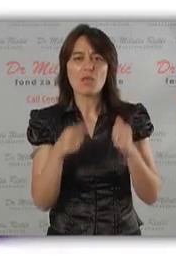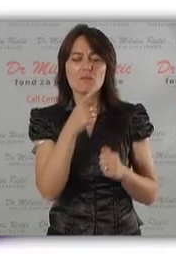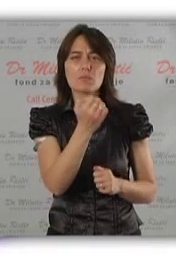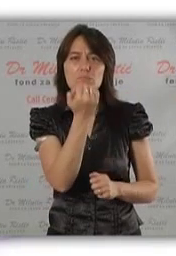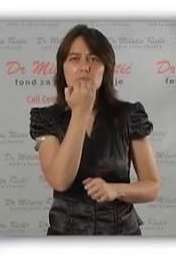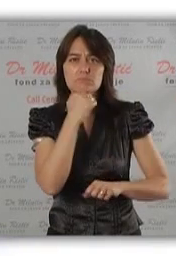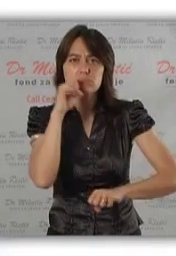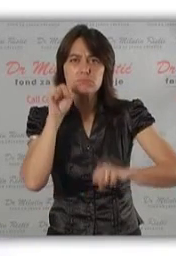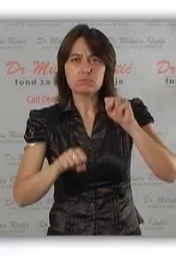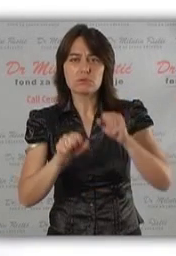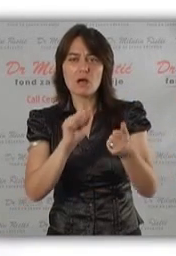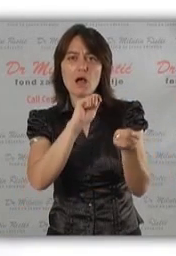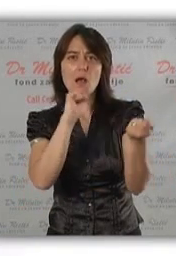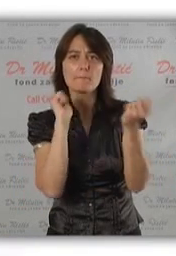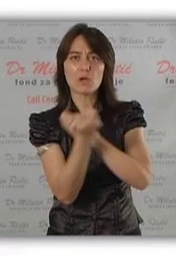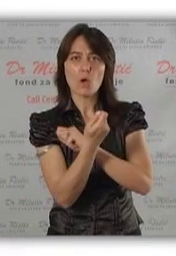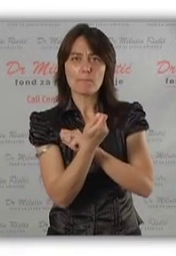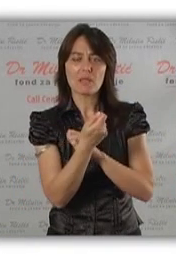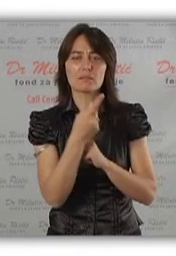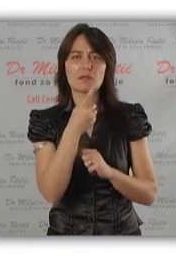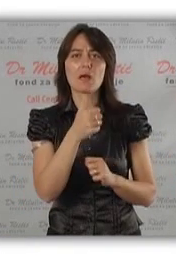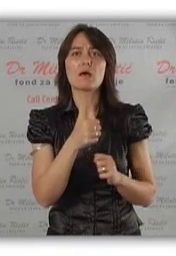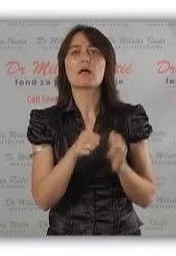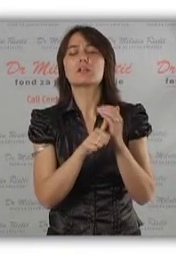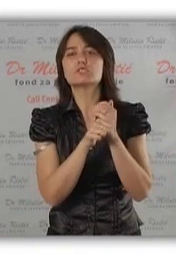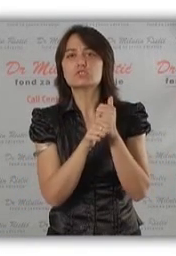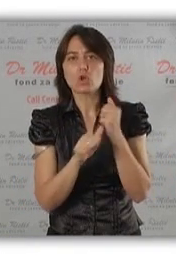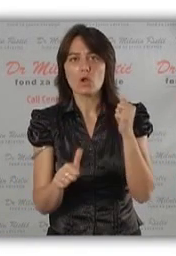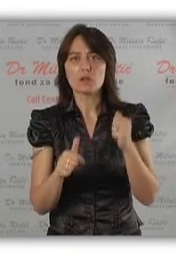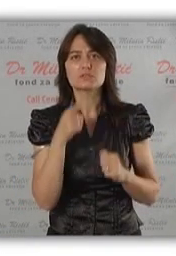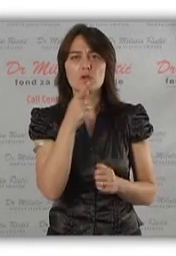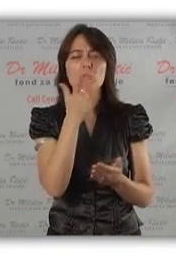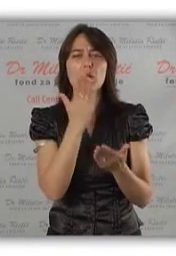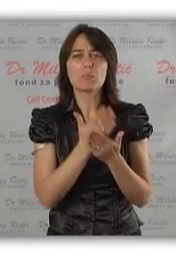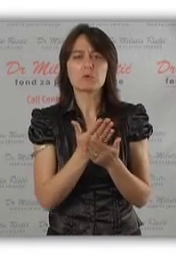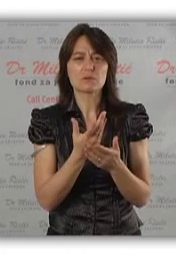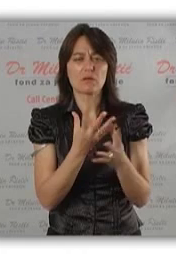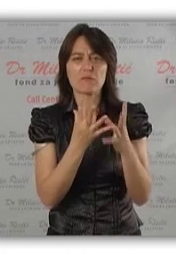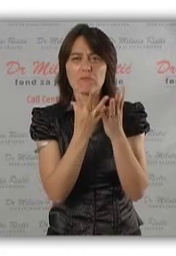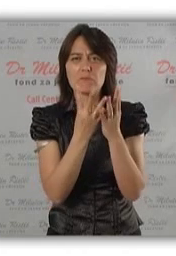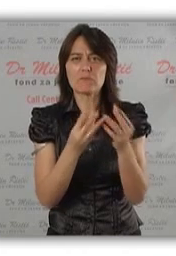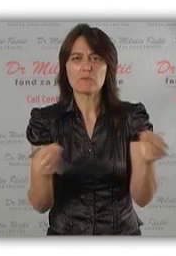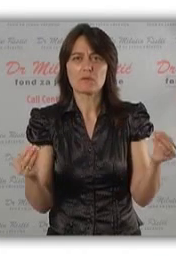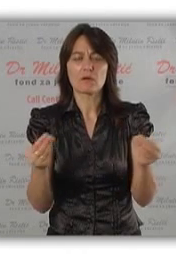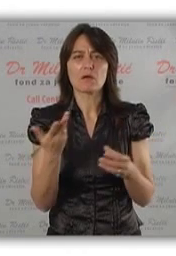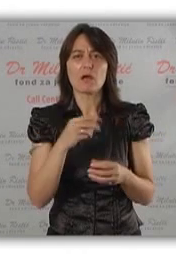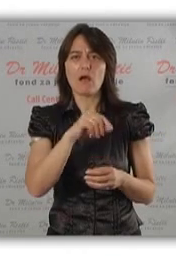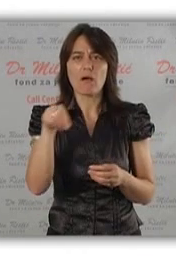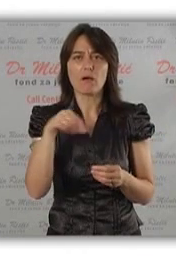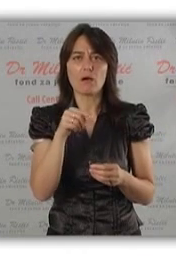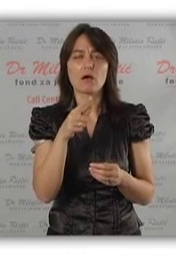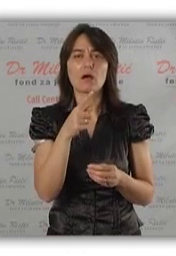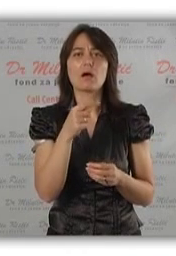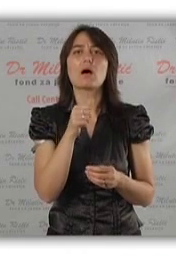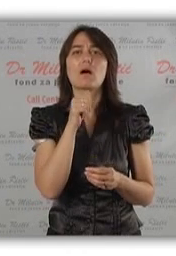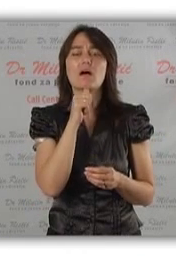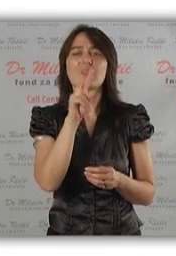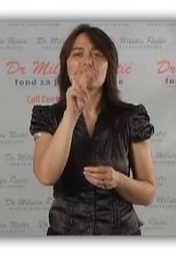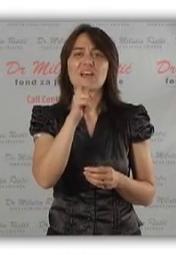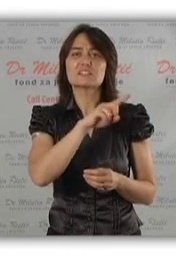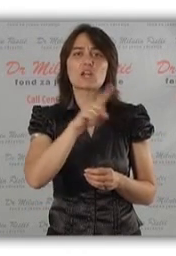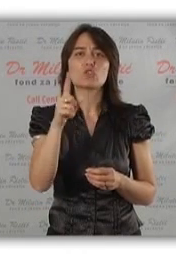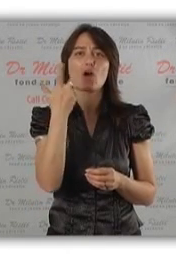diareja ili proliv se karakteriše promenom volumena stolice, ona se bude tečna kašasta